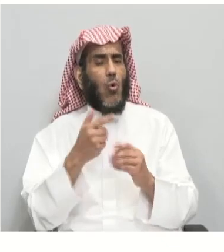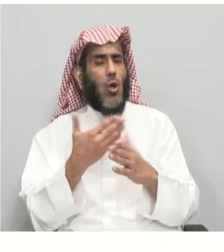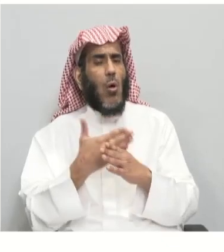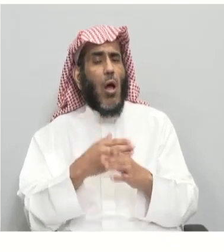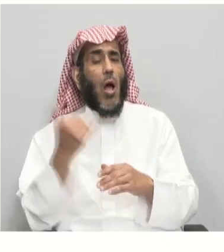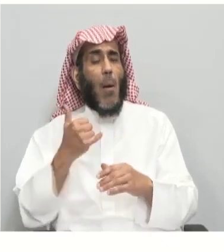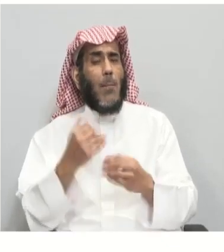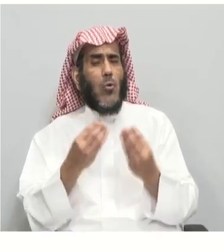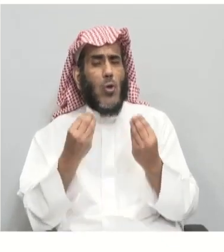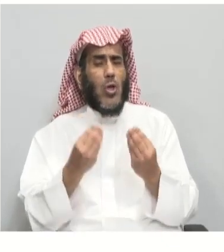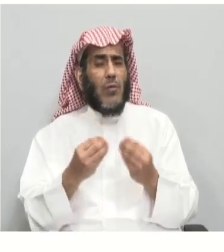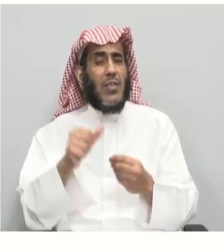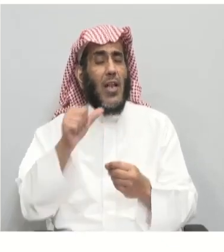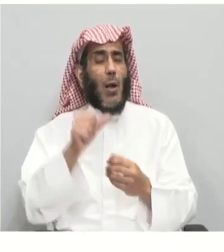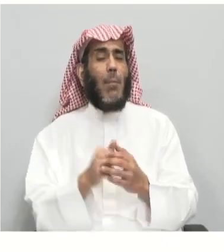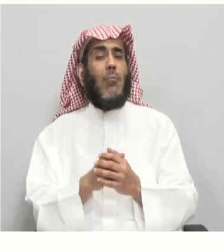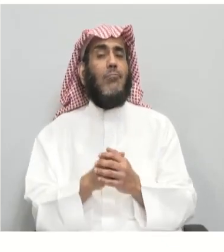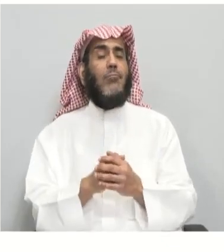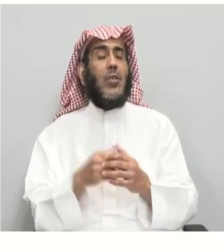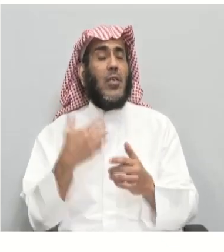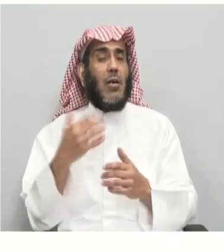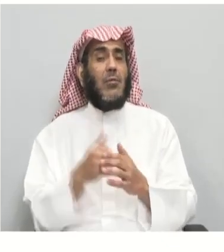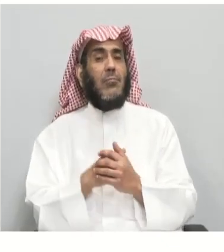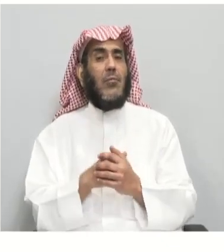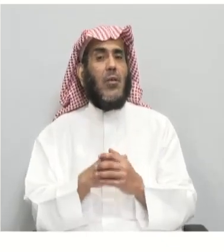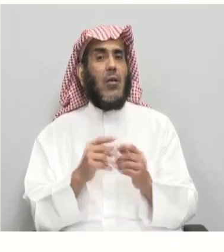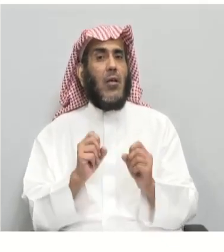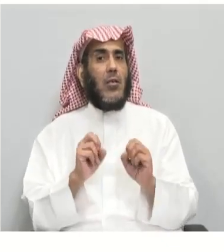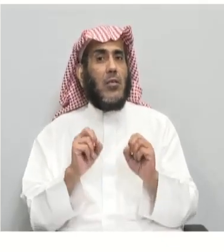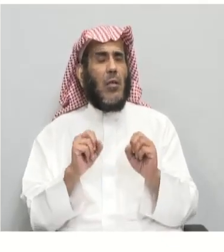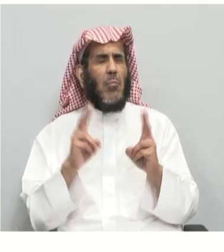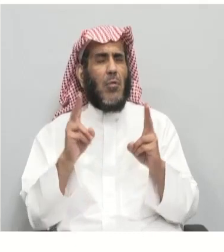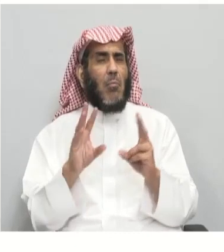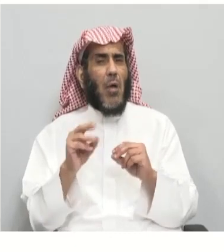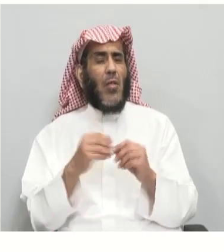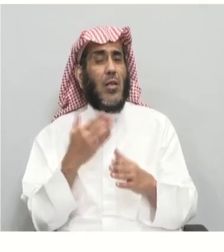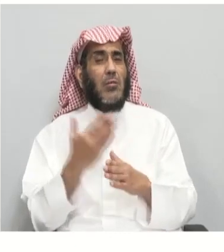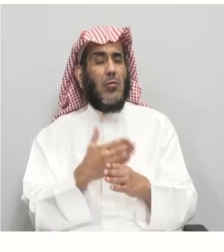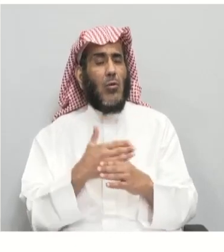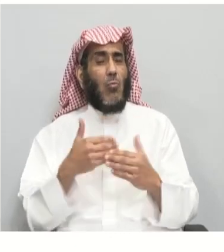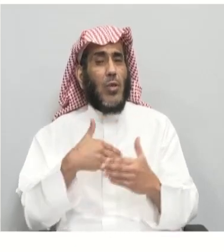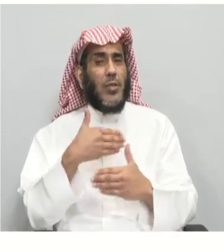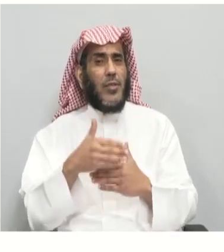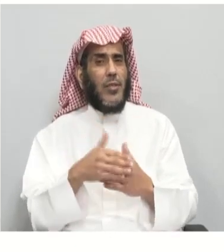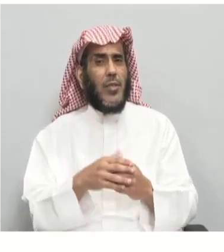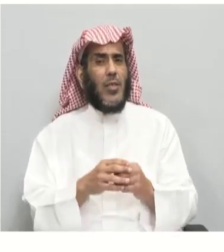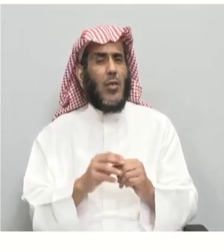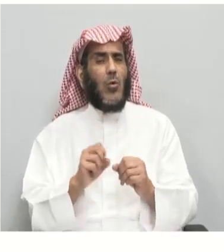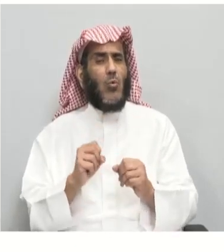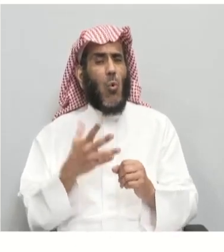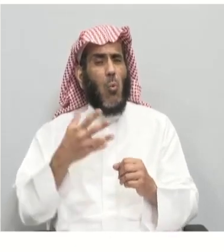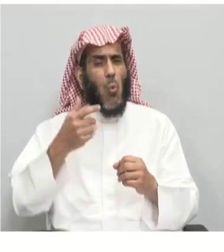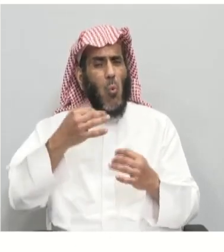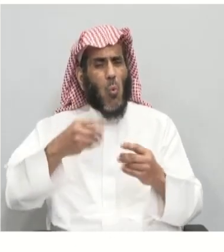اهميه الترشيد في استهلاك المياه خامسا ان يستنبط بعض الاسباب المؤديه الى تسرب